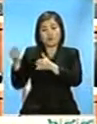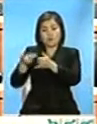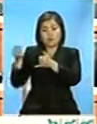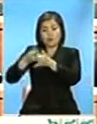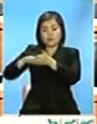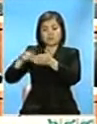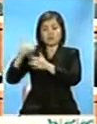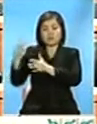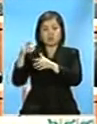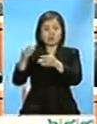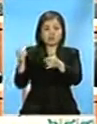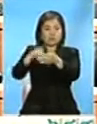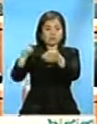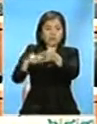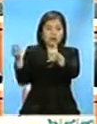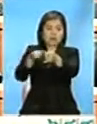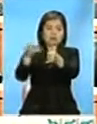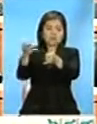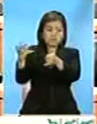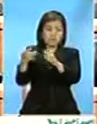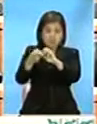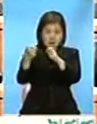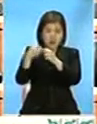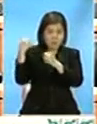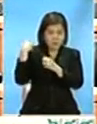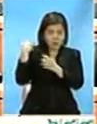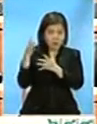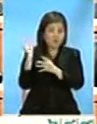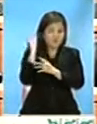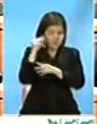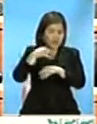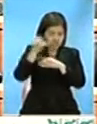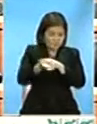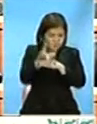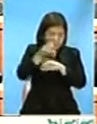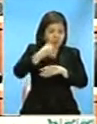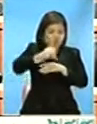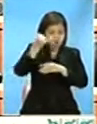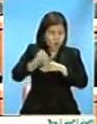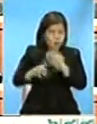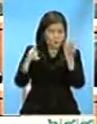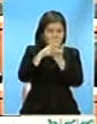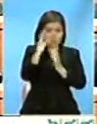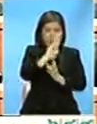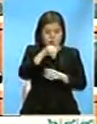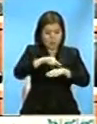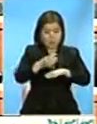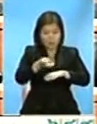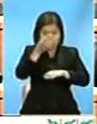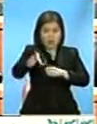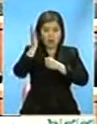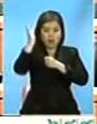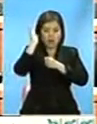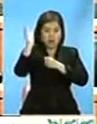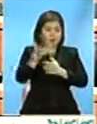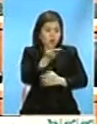ญหาไหมครับท่านคงอธิบายว่าฟังให้จบแล้วครับอีกแป๊บเดียวจบแล้วครับผมไม่ใช้เวลาเยอะเลยครับนะครับผมขออนุญาต